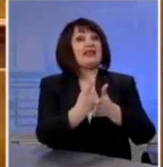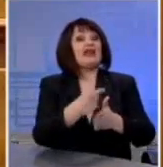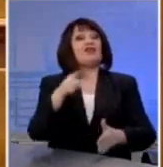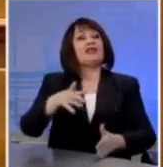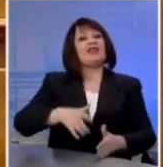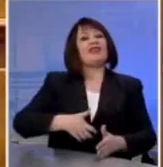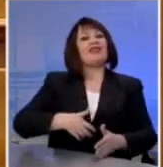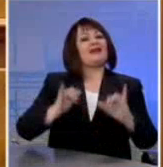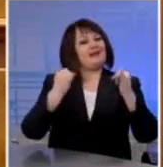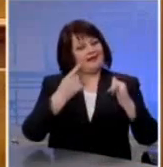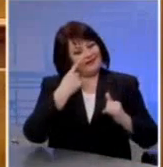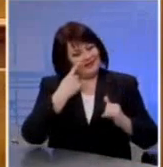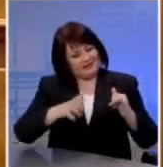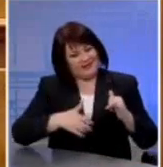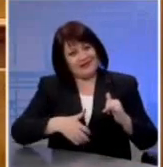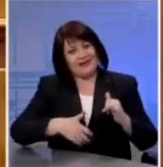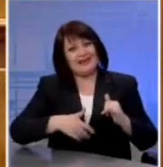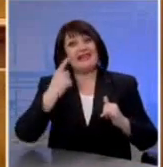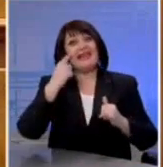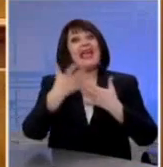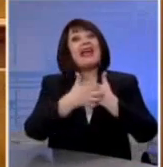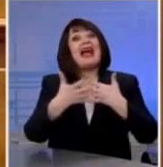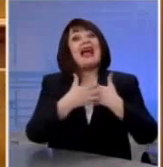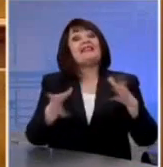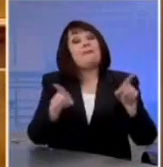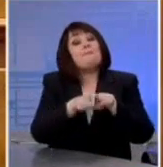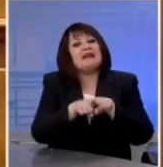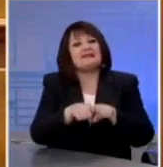Παρταλό Κατσίκη και η γάτα των Ιμαλαΐων μαζί.